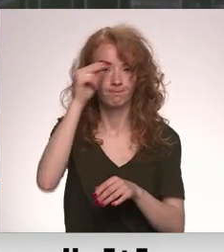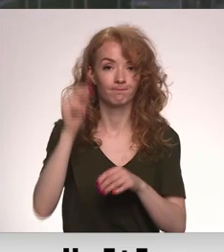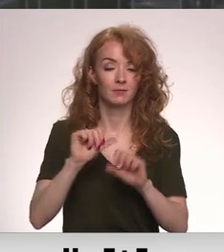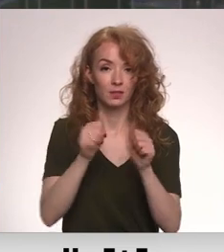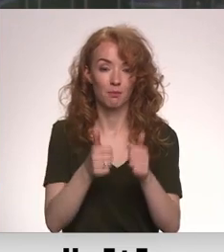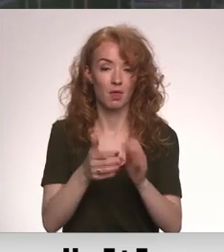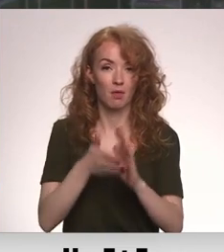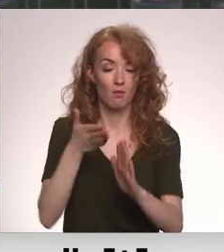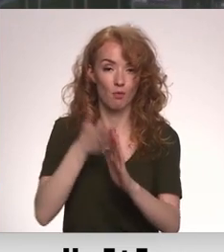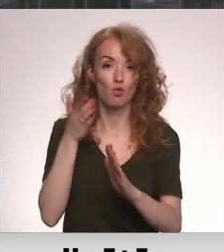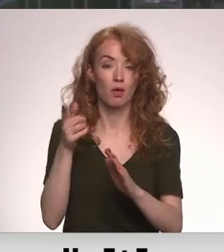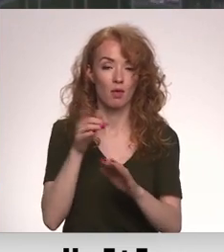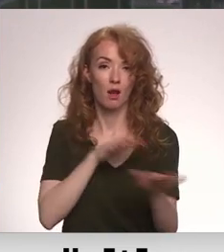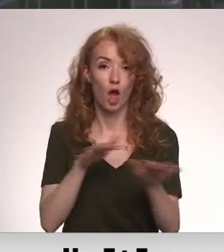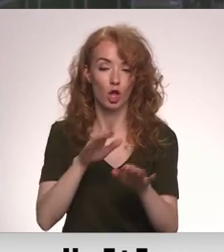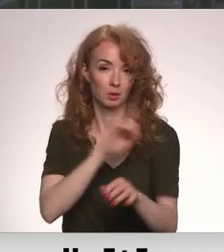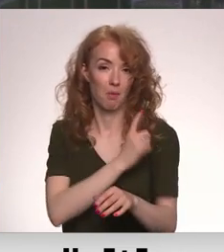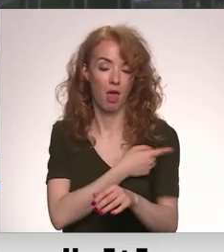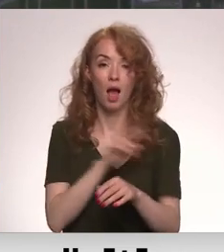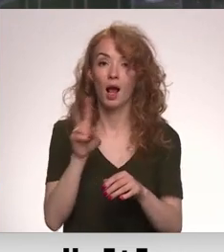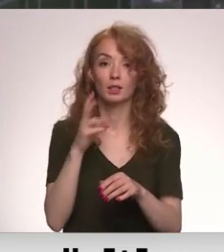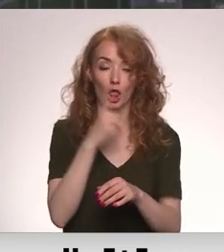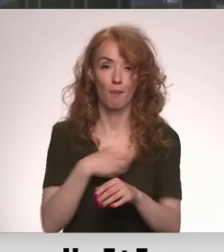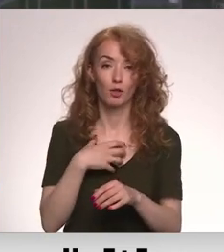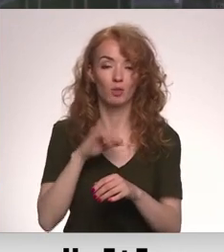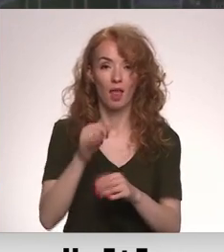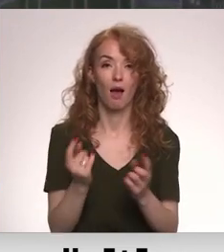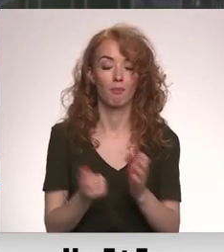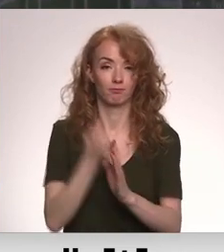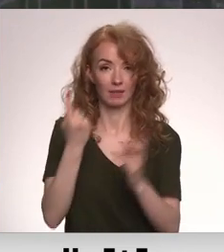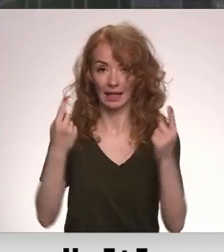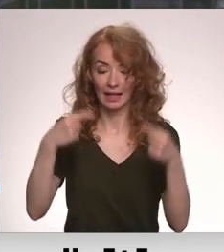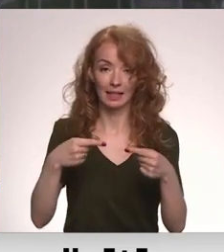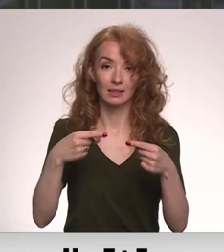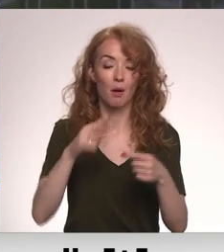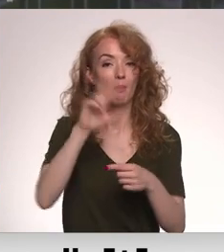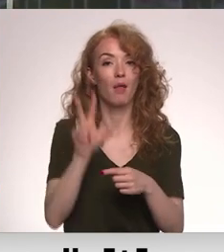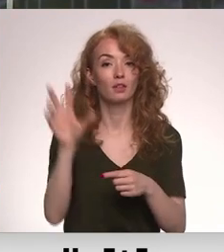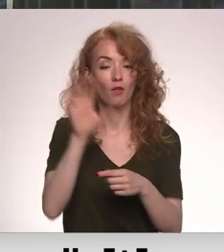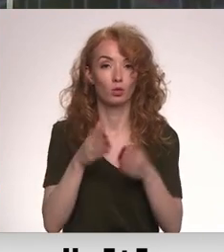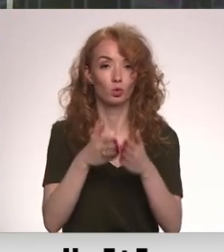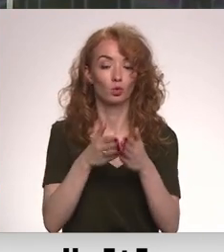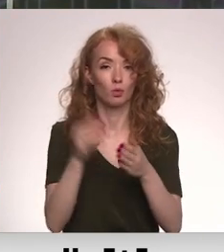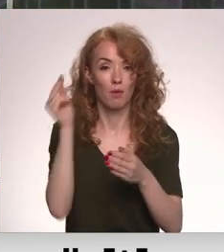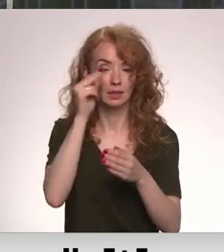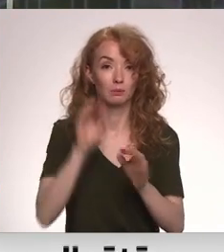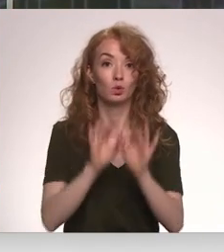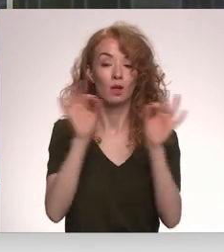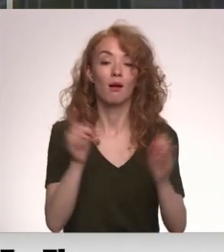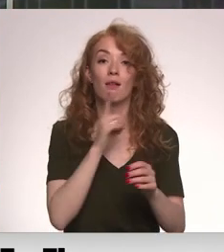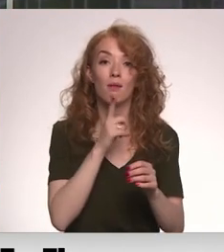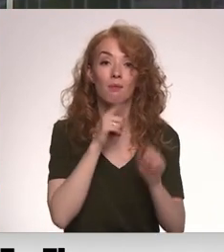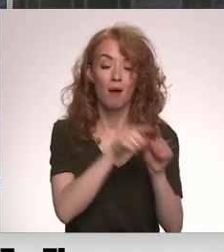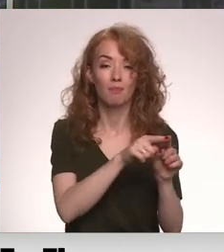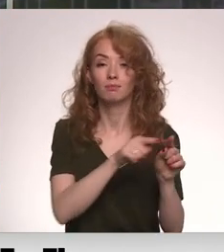reaģēšanas spējas, arī tādas, kas būtu nepieciešamas krīzes apstākļos. Baltijas valstu kuģi mācības uzsāka Liepājā,